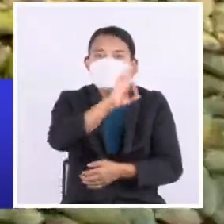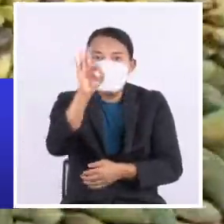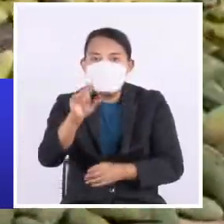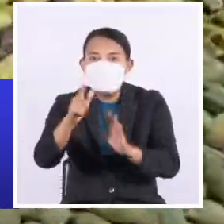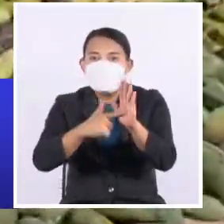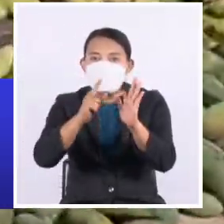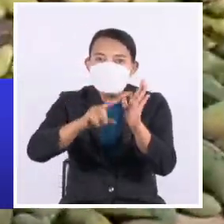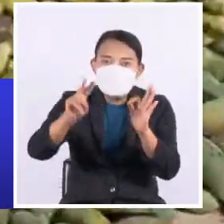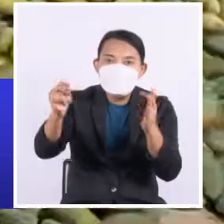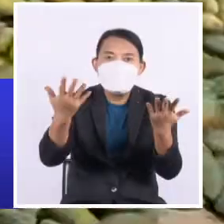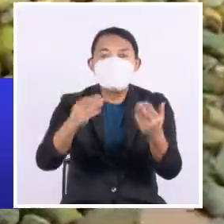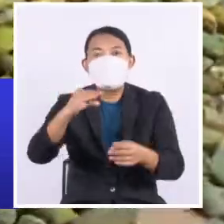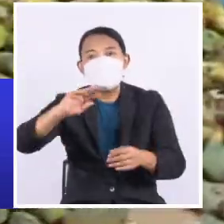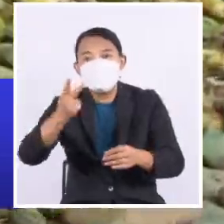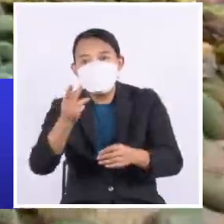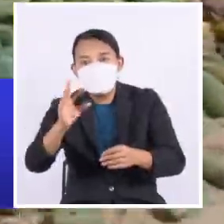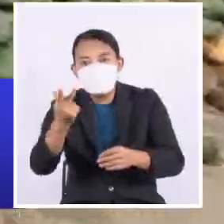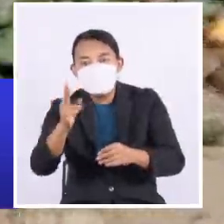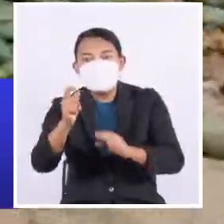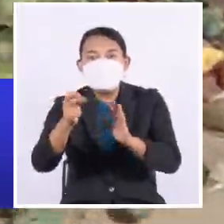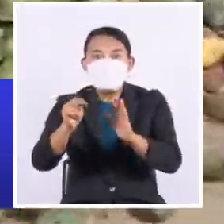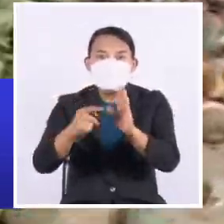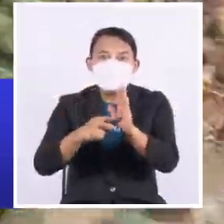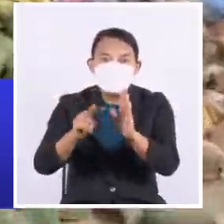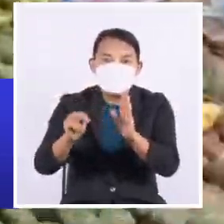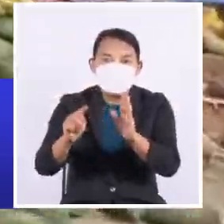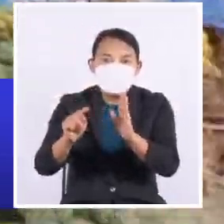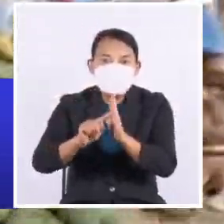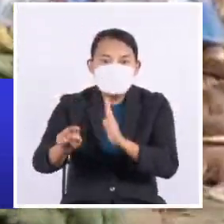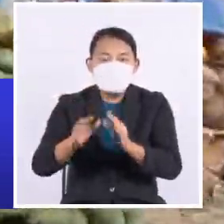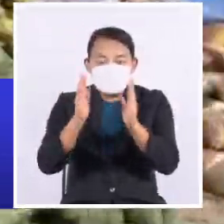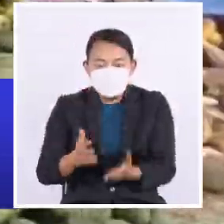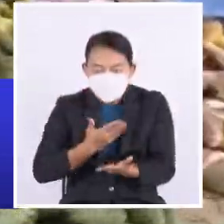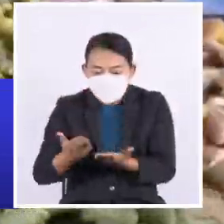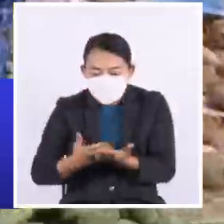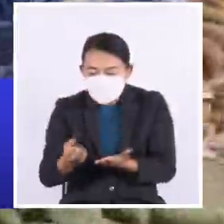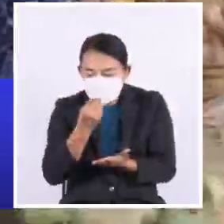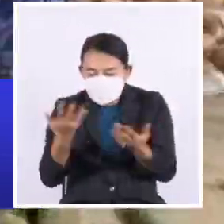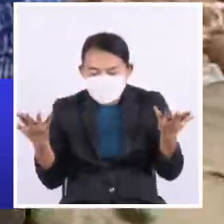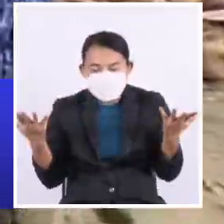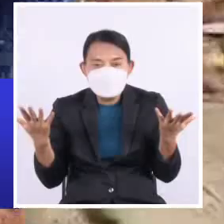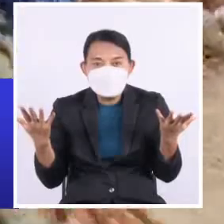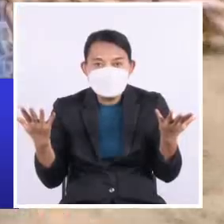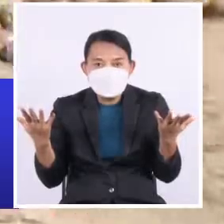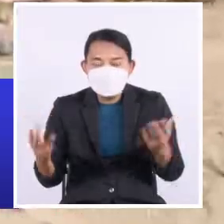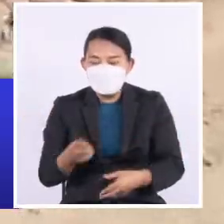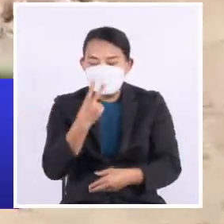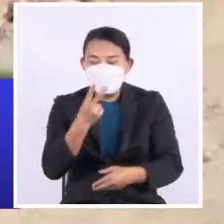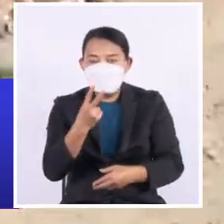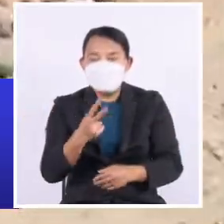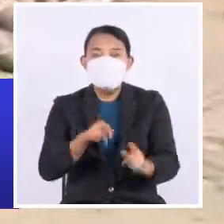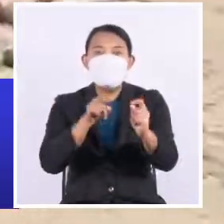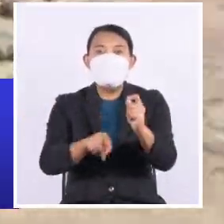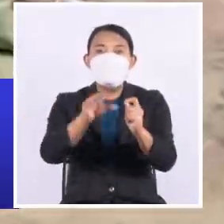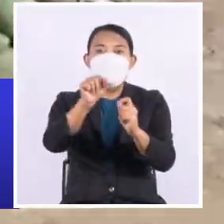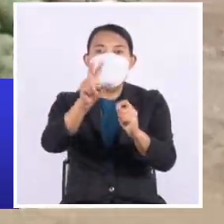างๆนี่เททิ้งหมดเลยเนื่องจากว่าไม่มีผู้มารับซื้อไปดูเกษตรกรอยู่ที่อำเภอสนามชัยหน่อยคุณ